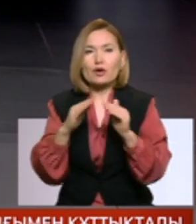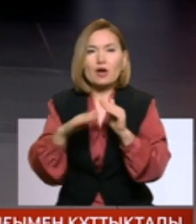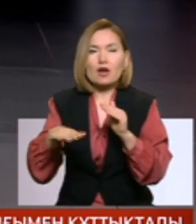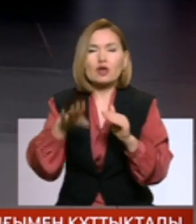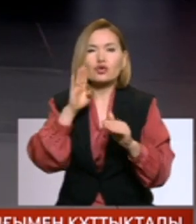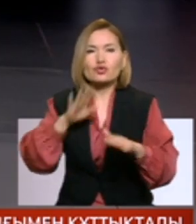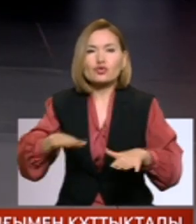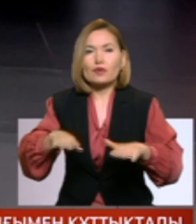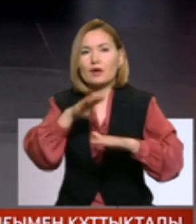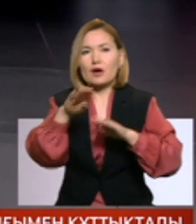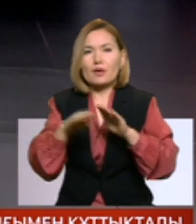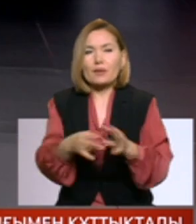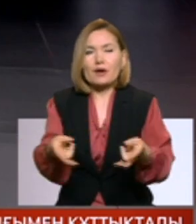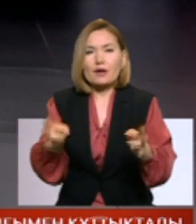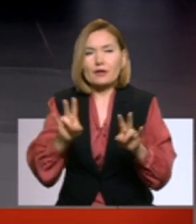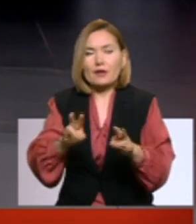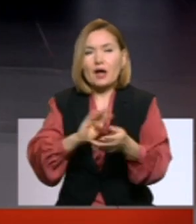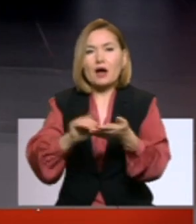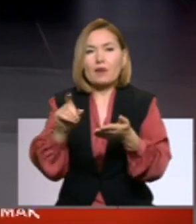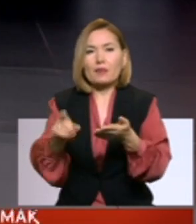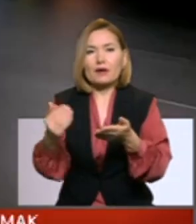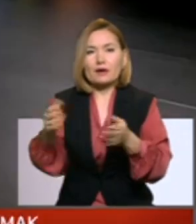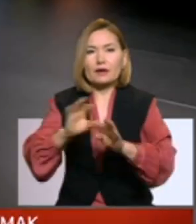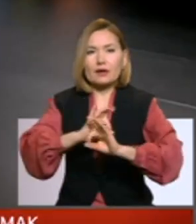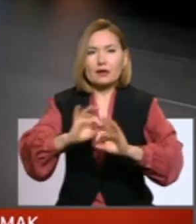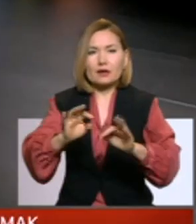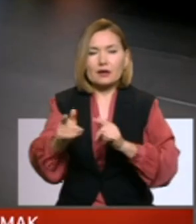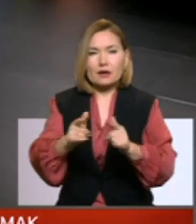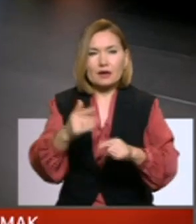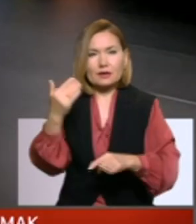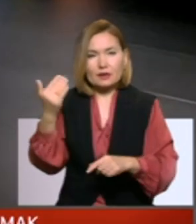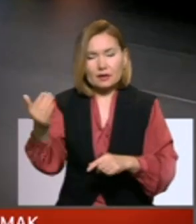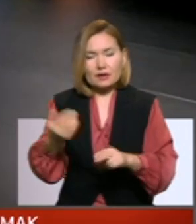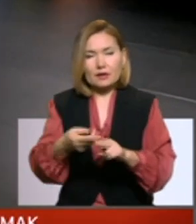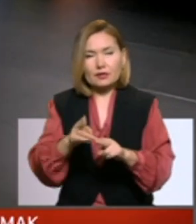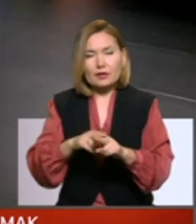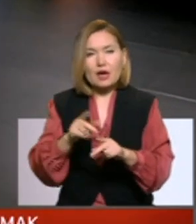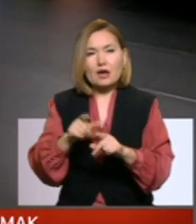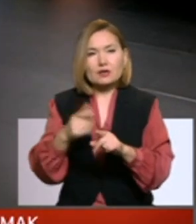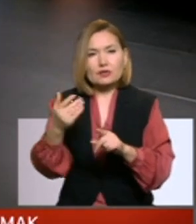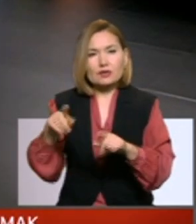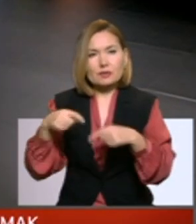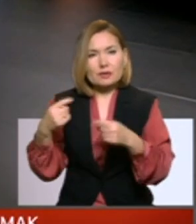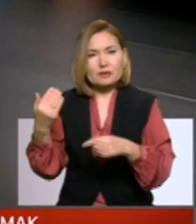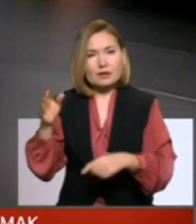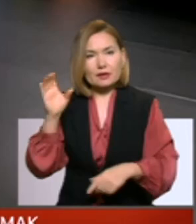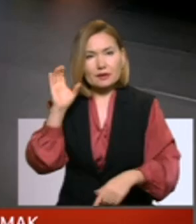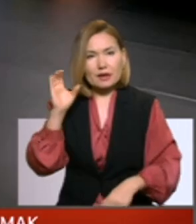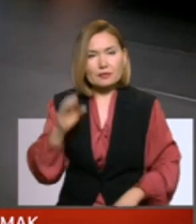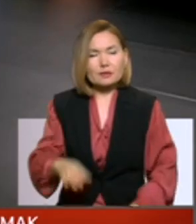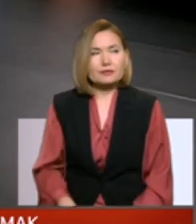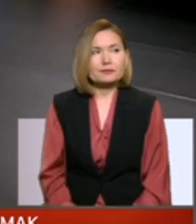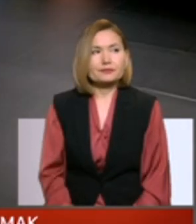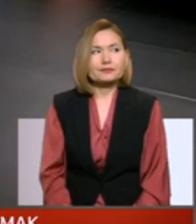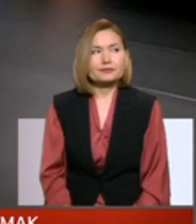су кірді. Қазіргі ахуалды тілшіміз Олжас Керейханнан білейік. Олжас, сіз эфирдесіз.